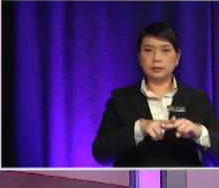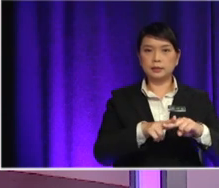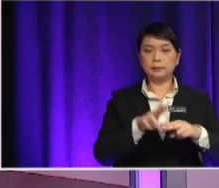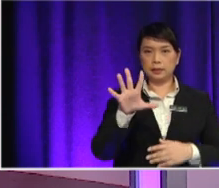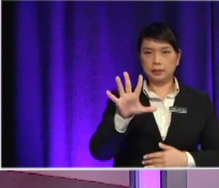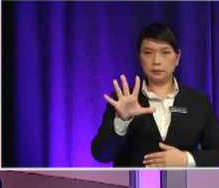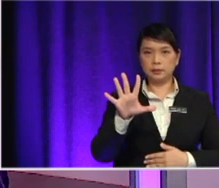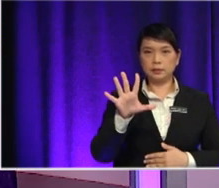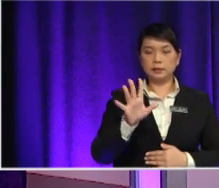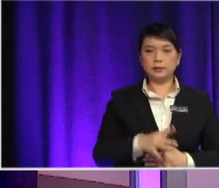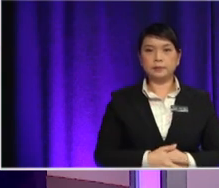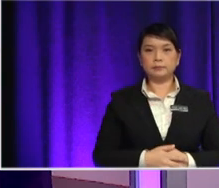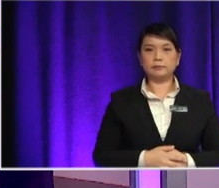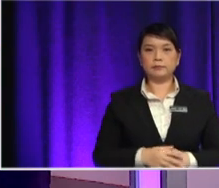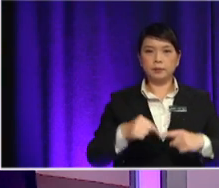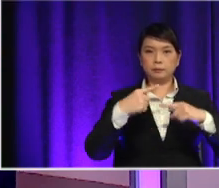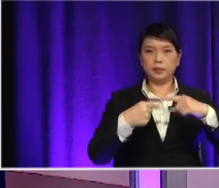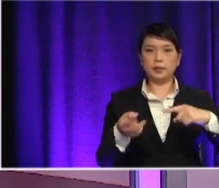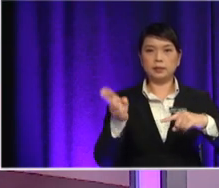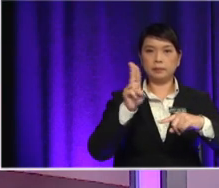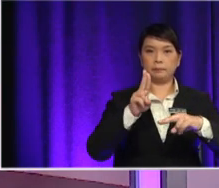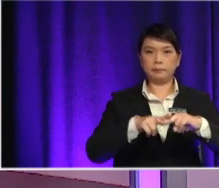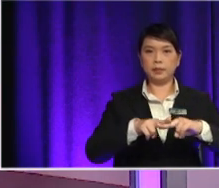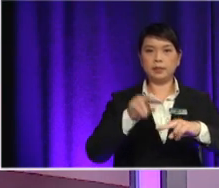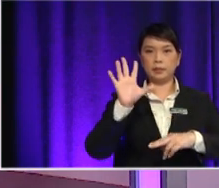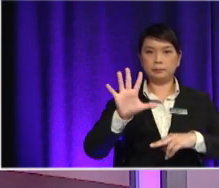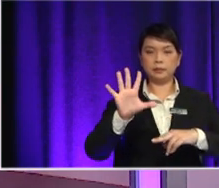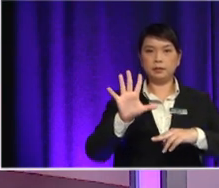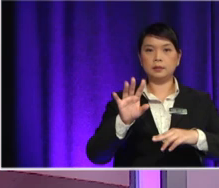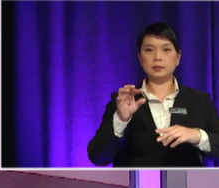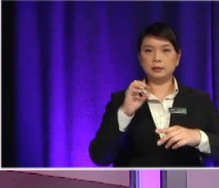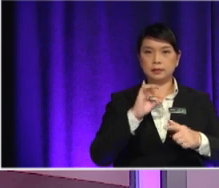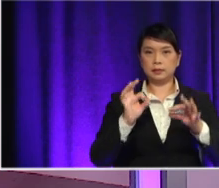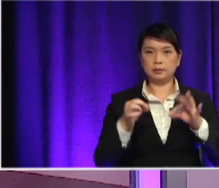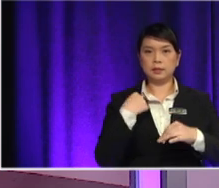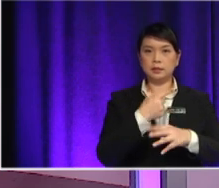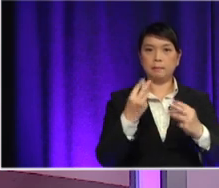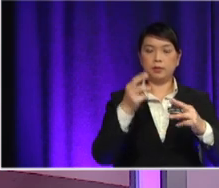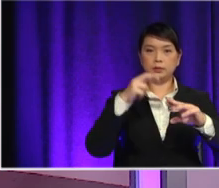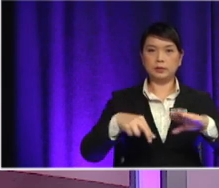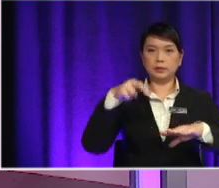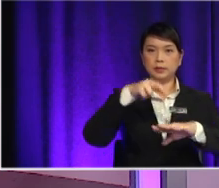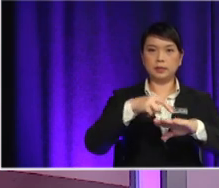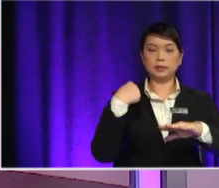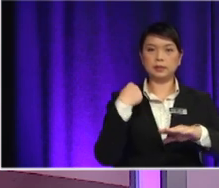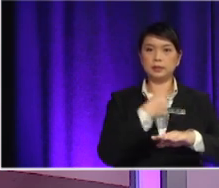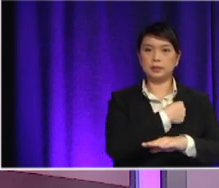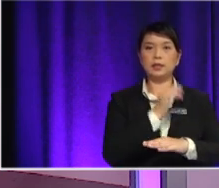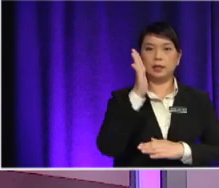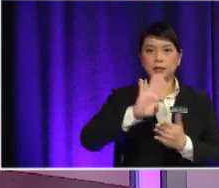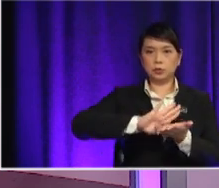5. Bila tambah 5, maka kita nak naik di atas ni, kita akan jadi tolak